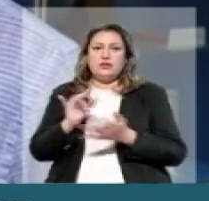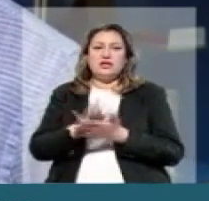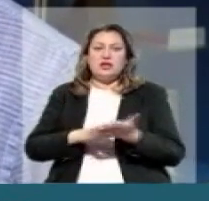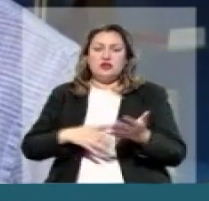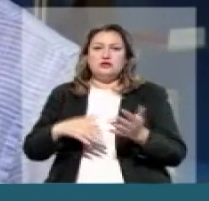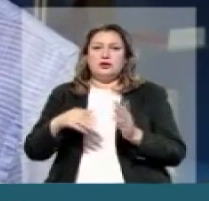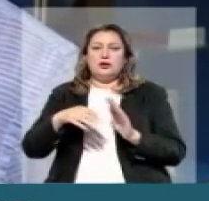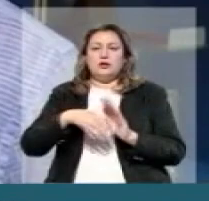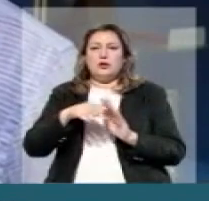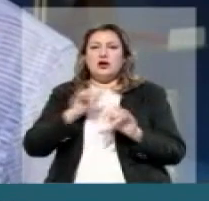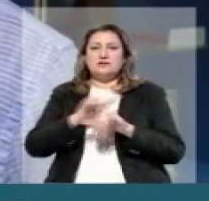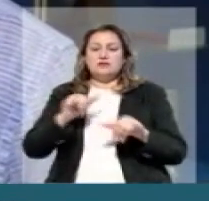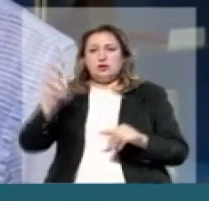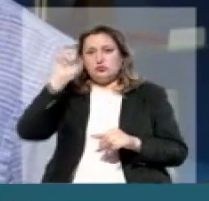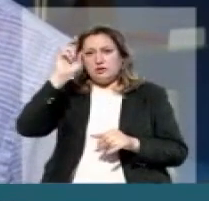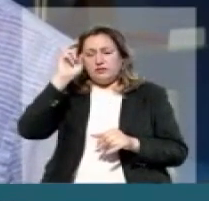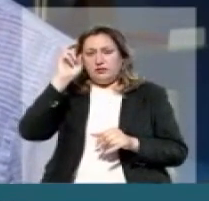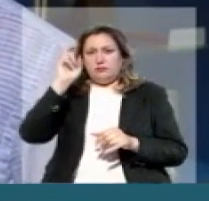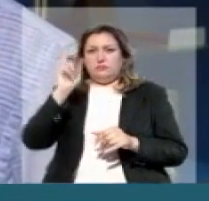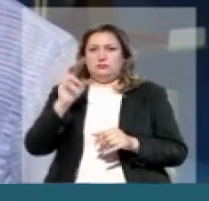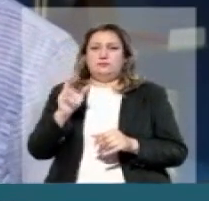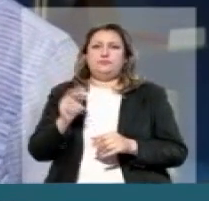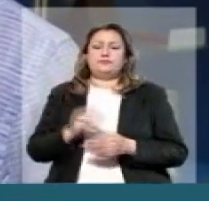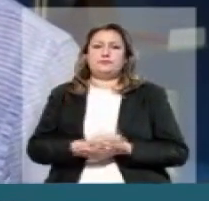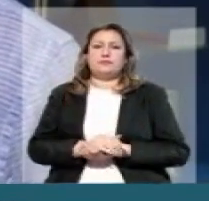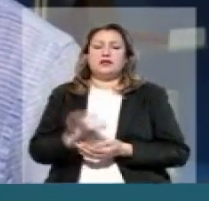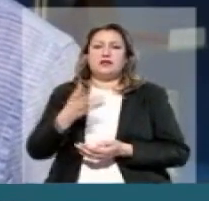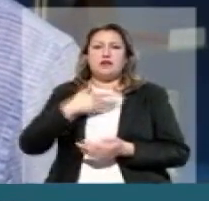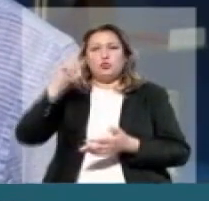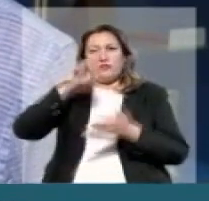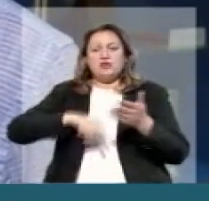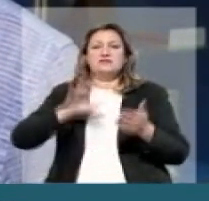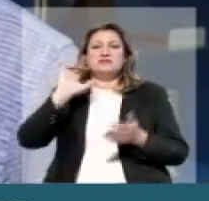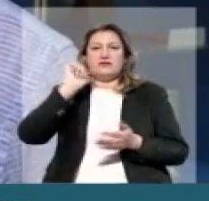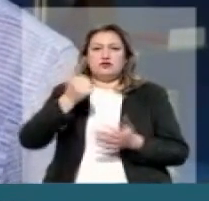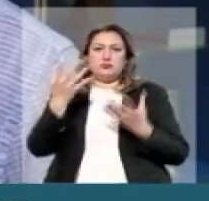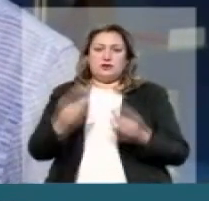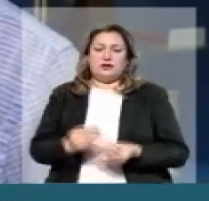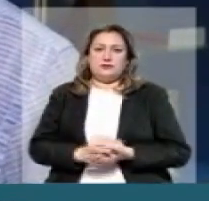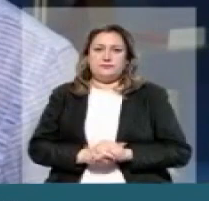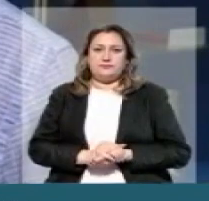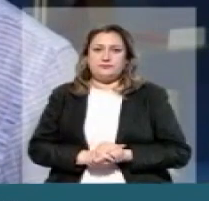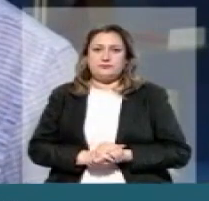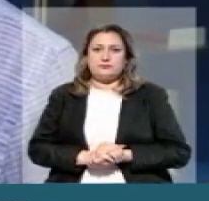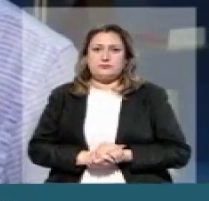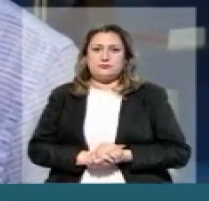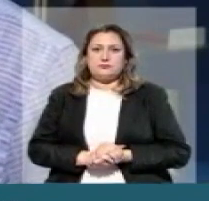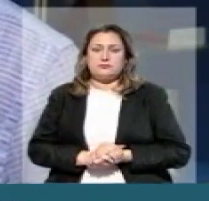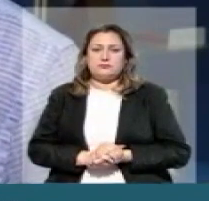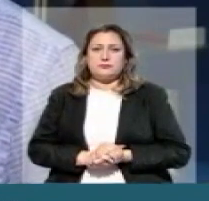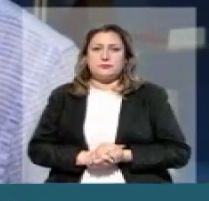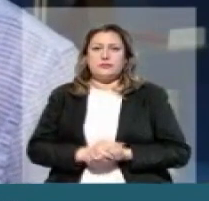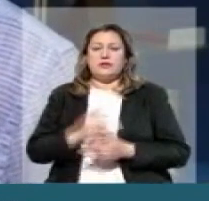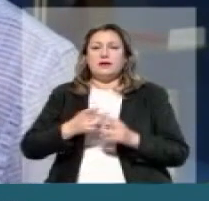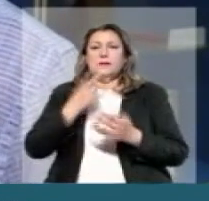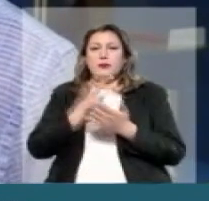және халық өзінің психология менталитетін өзгеру керек. Осы тек қана өзгергеннен кейін, басқаша осы